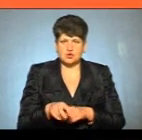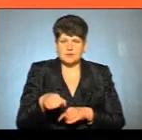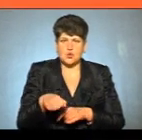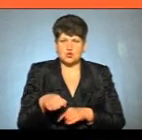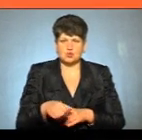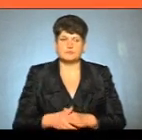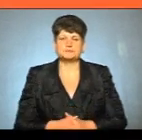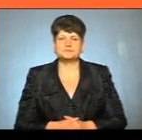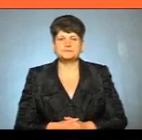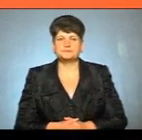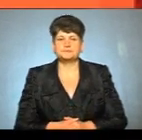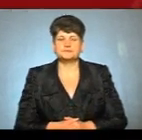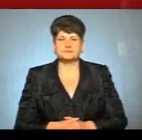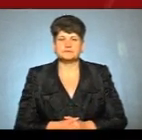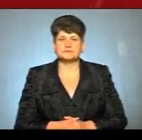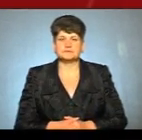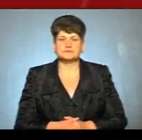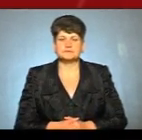кошиком.